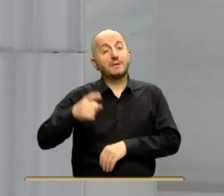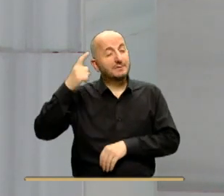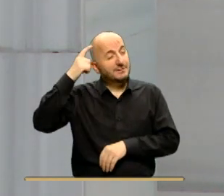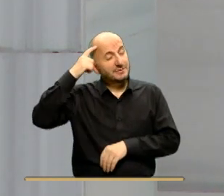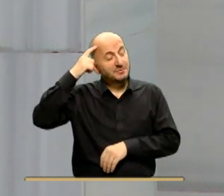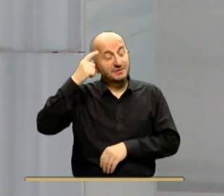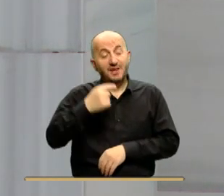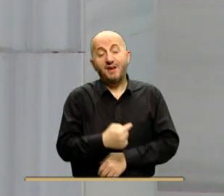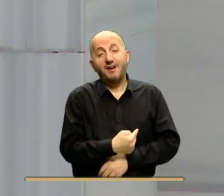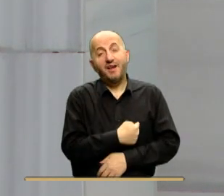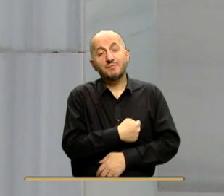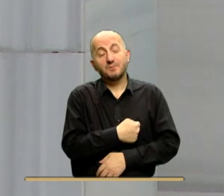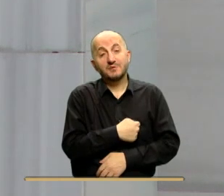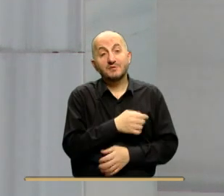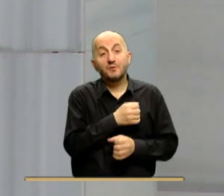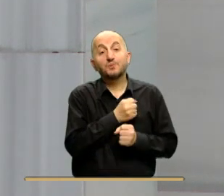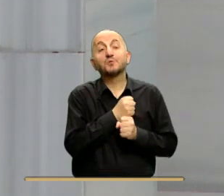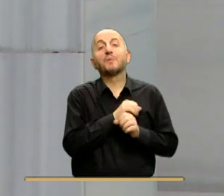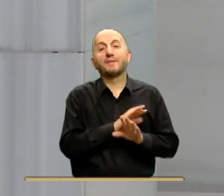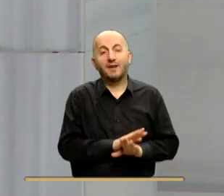zihnimizde, kalbimizde tutmadan